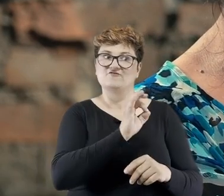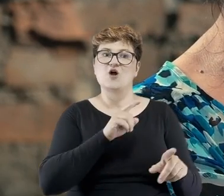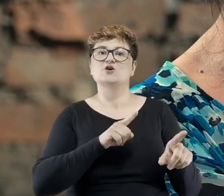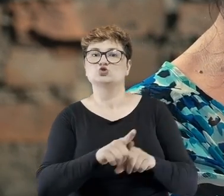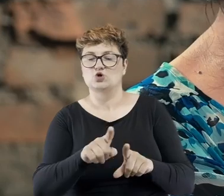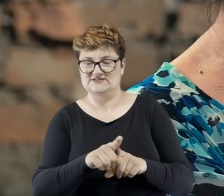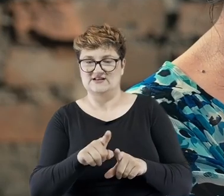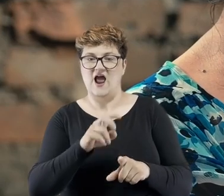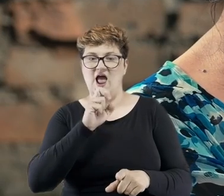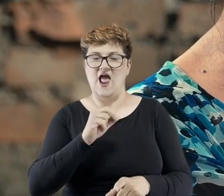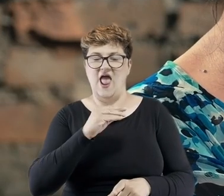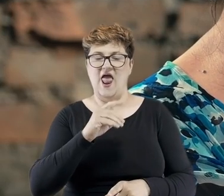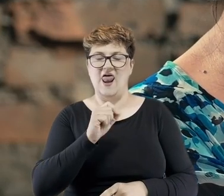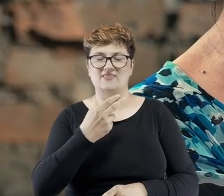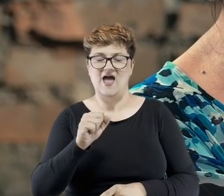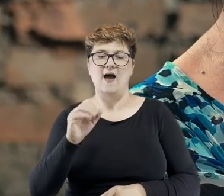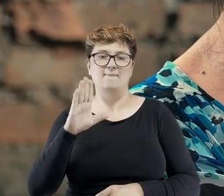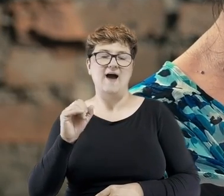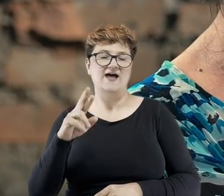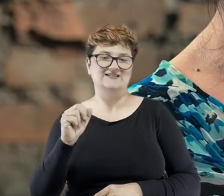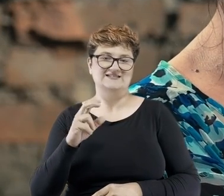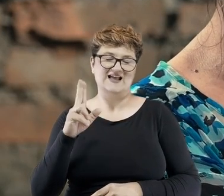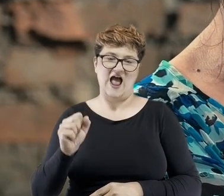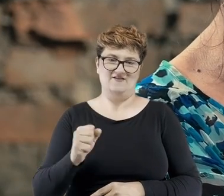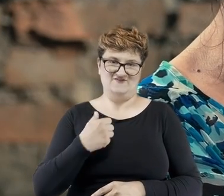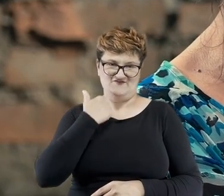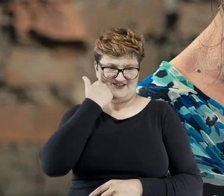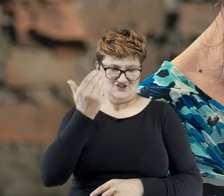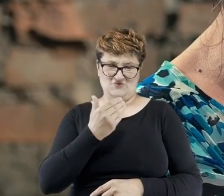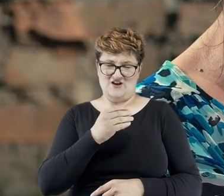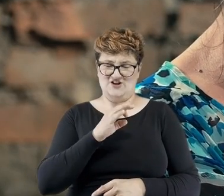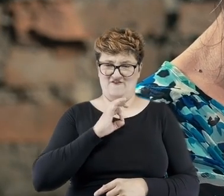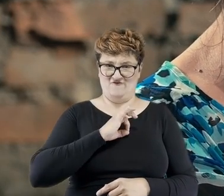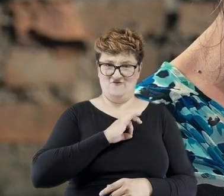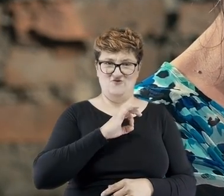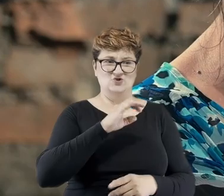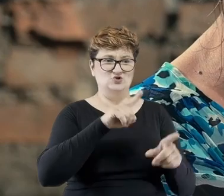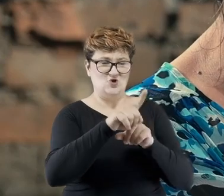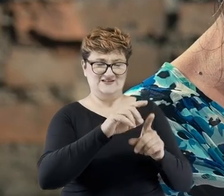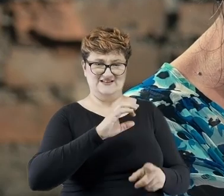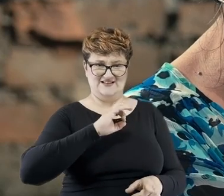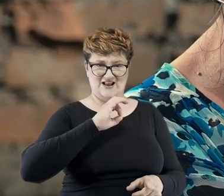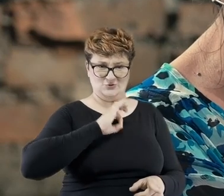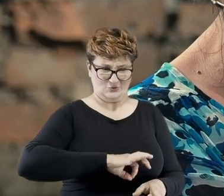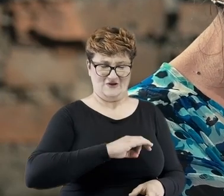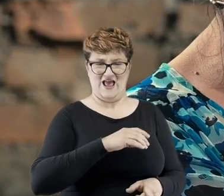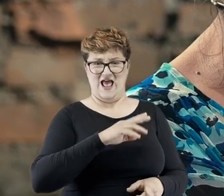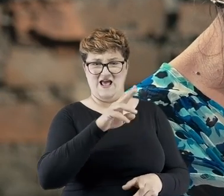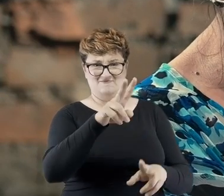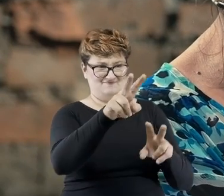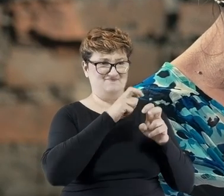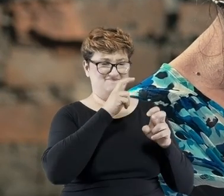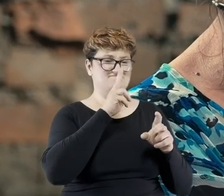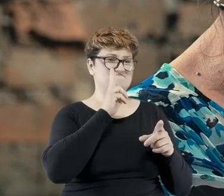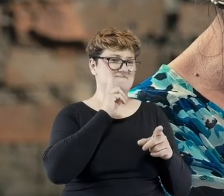siostrze Anieli Pająkówni, czyli Helenie Barlińskiej, która się po prostu wstydziła, że jej siostrzenica nosi nazwisko po matce. I to ona